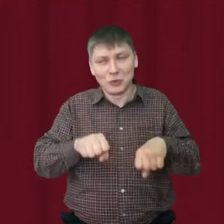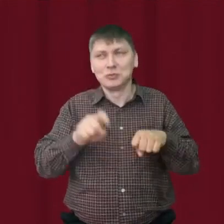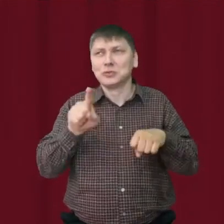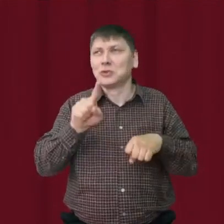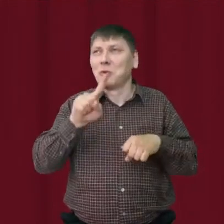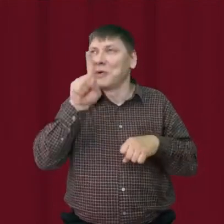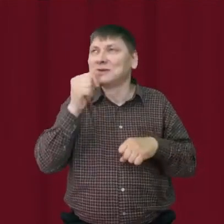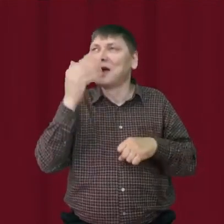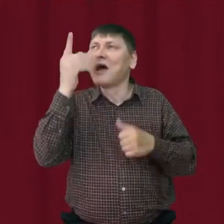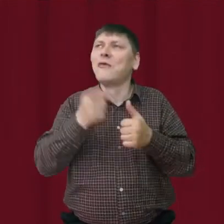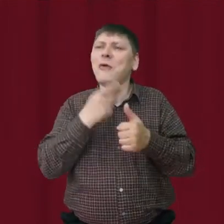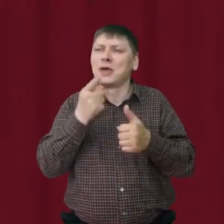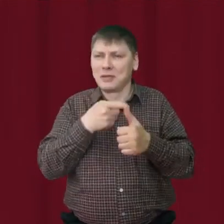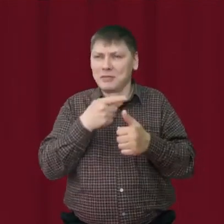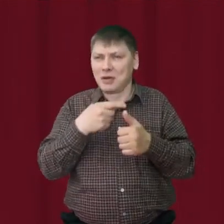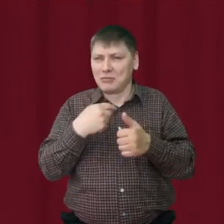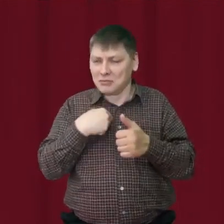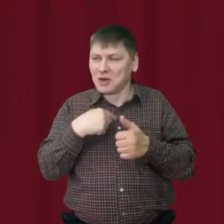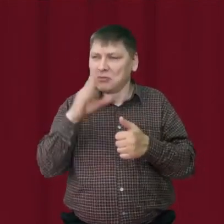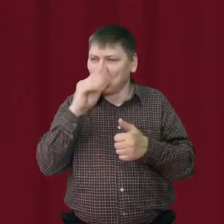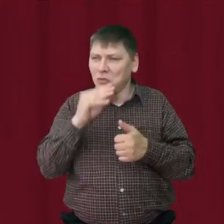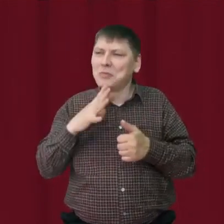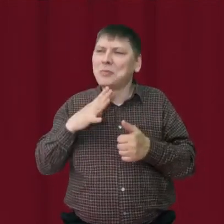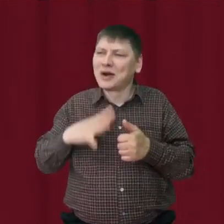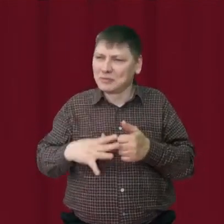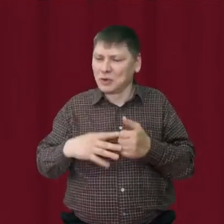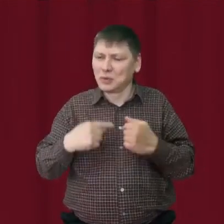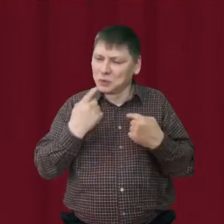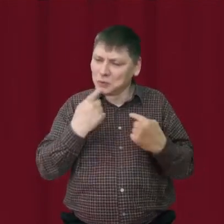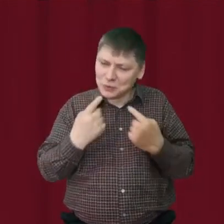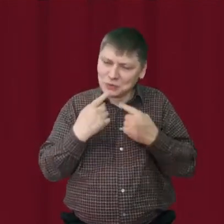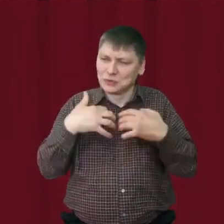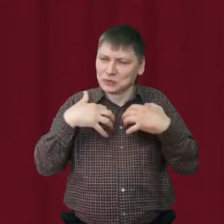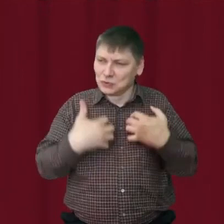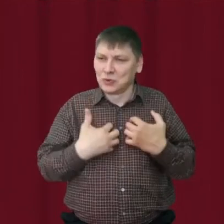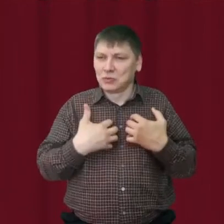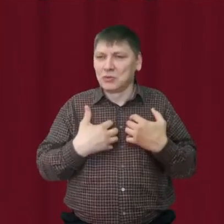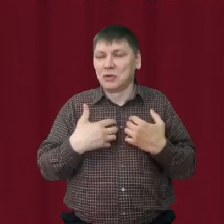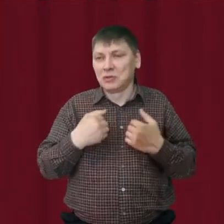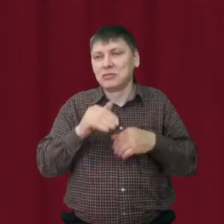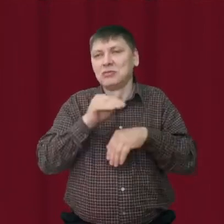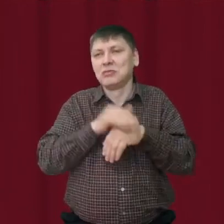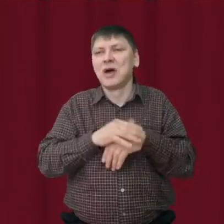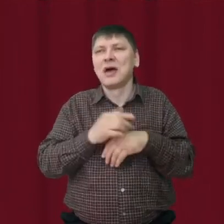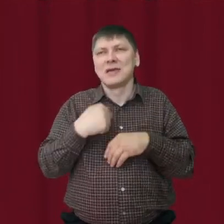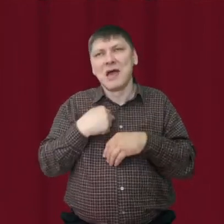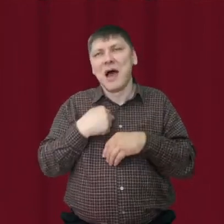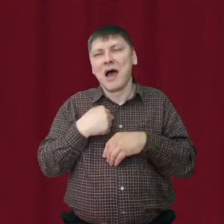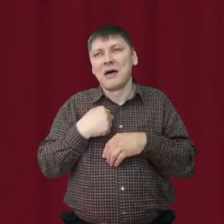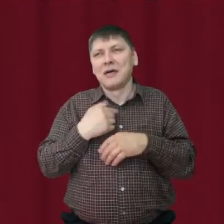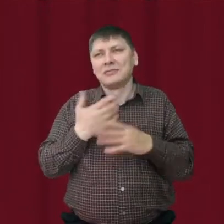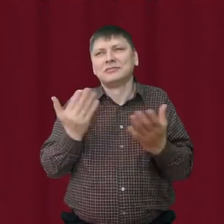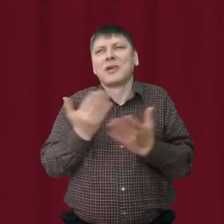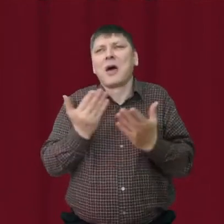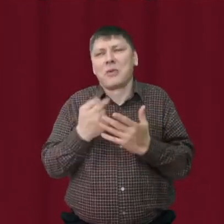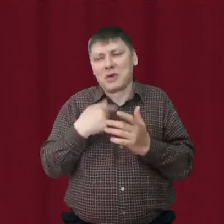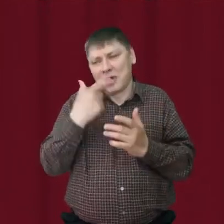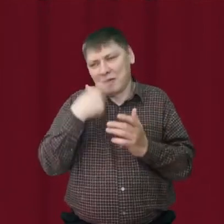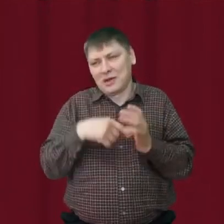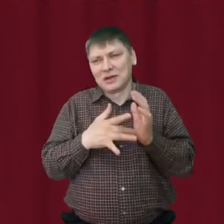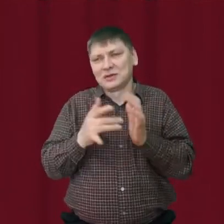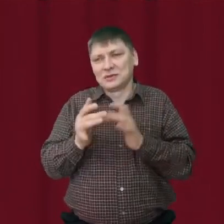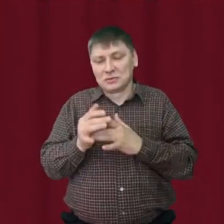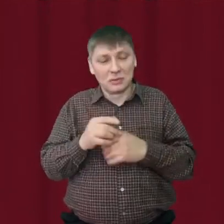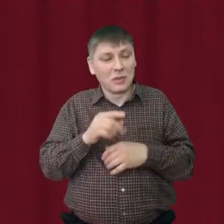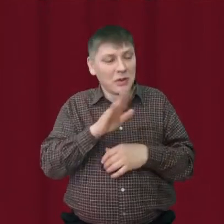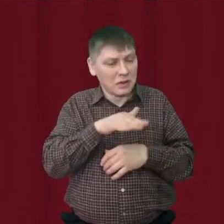трудности и скорби, и страдания. Потому что через это открывается еще одна сторона нашей принадлежности ко Христу. Он сказал, как